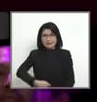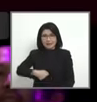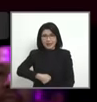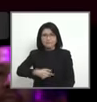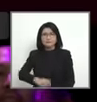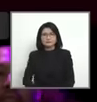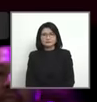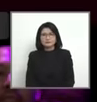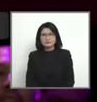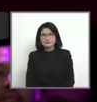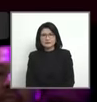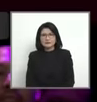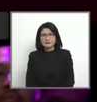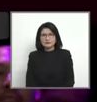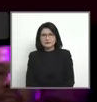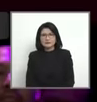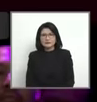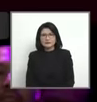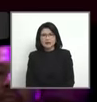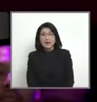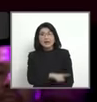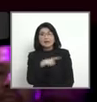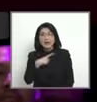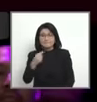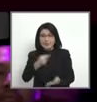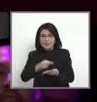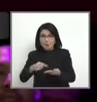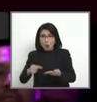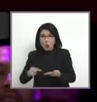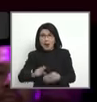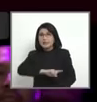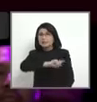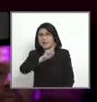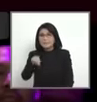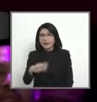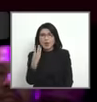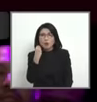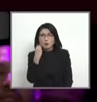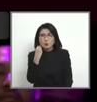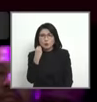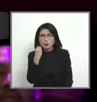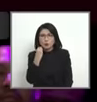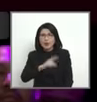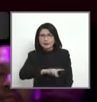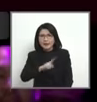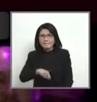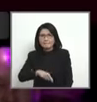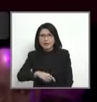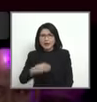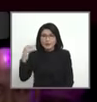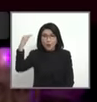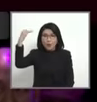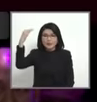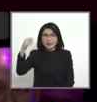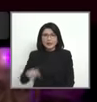sosok seperti ini sosok seperti Pak Prabowo itu sosok yang mempersatukan pertama anda perhatikan Pak prabo adalah